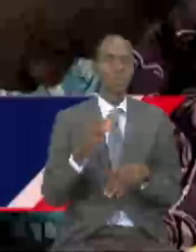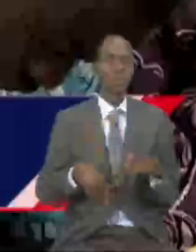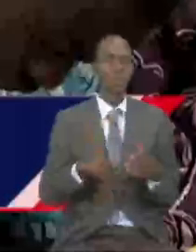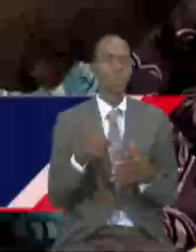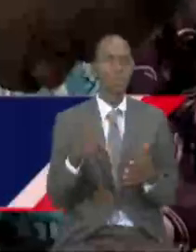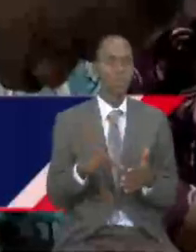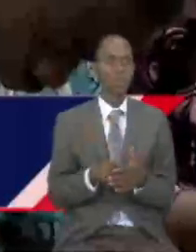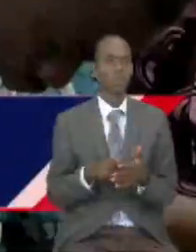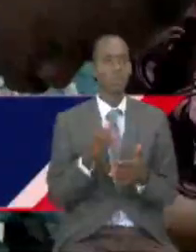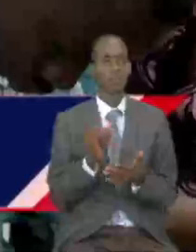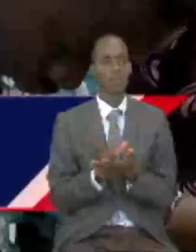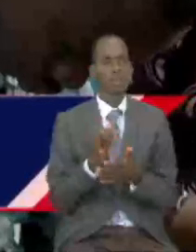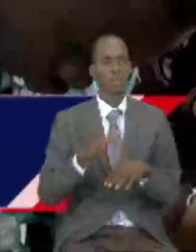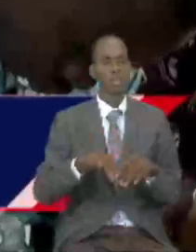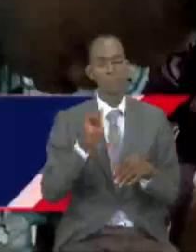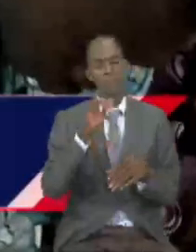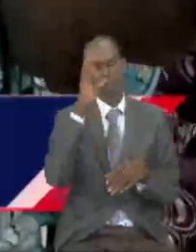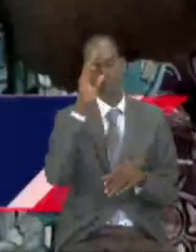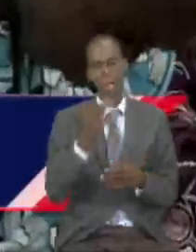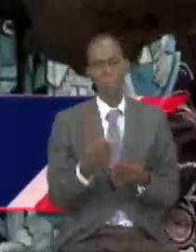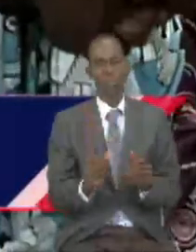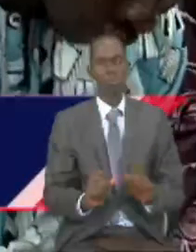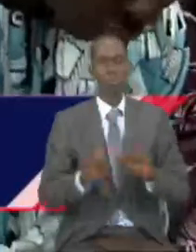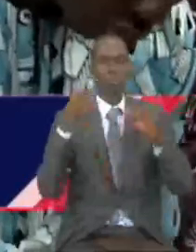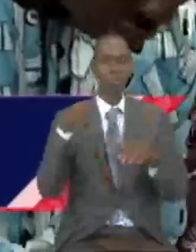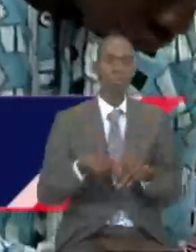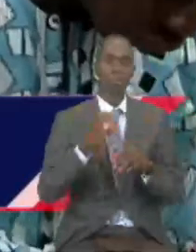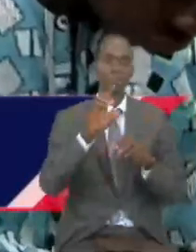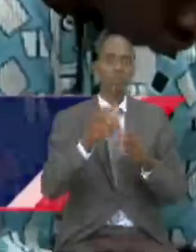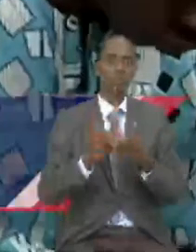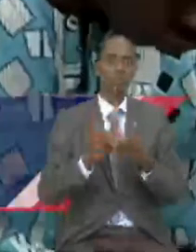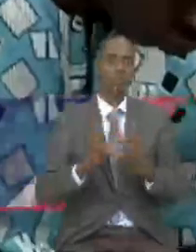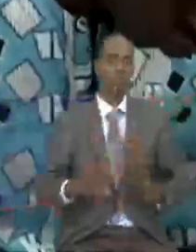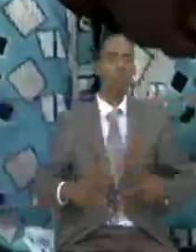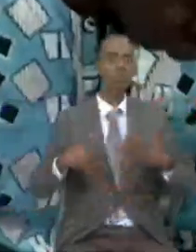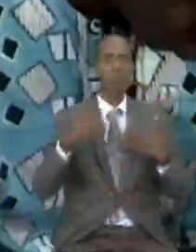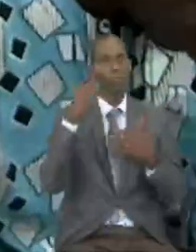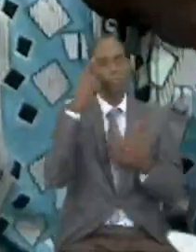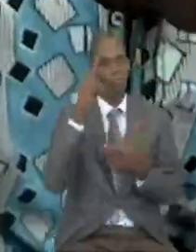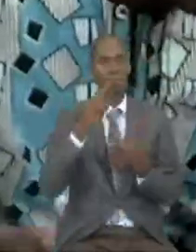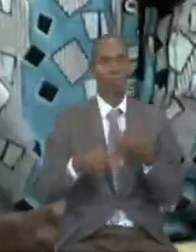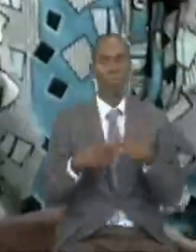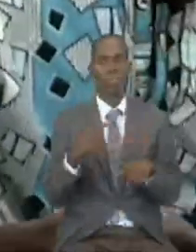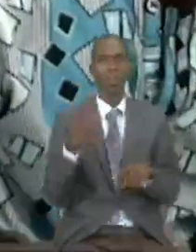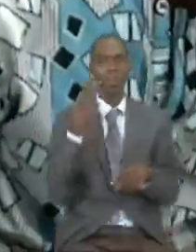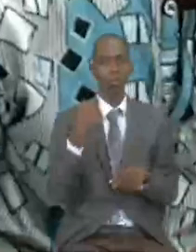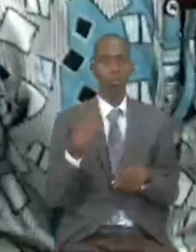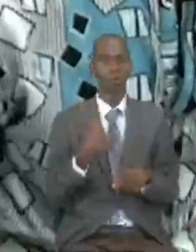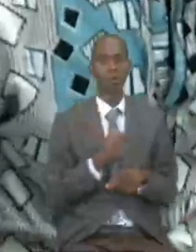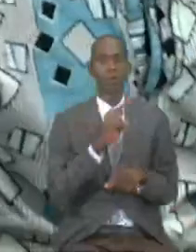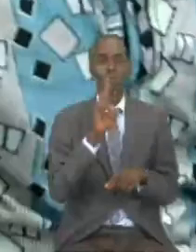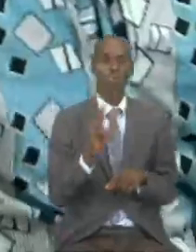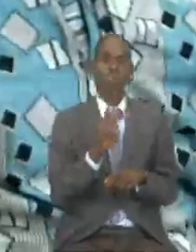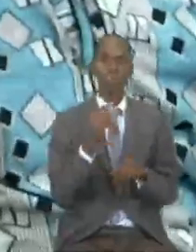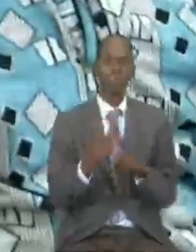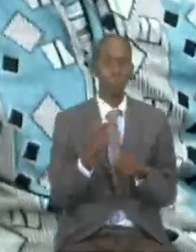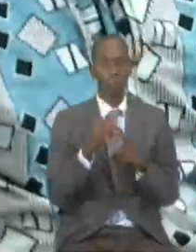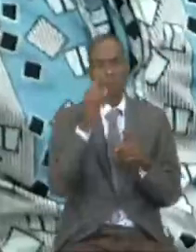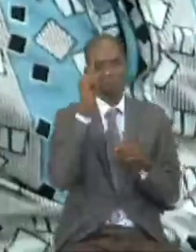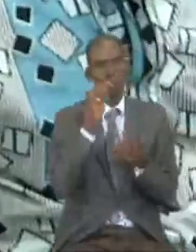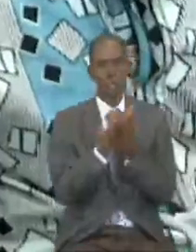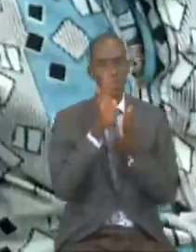vie pour ses amis. Ses amis. Vous savez, parfois, on utilise le mot croyant, mais